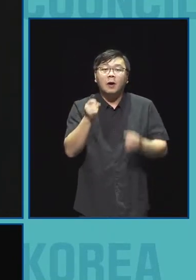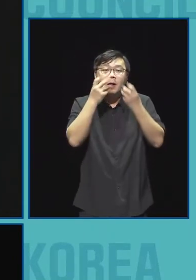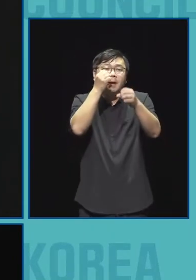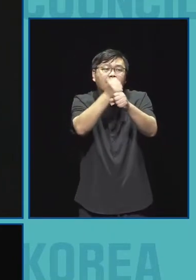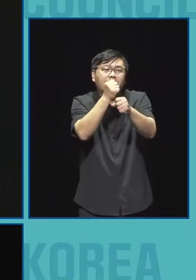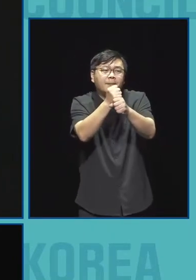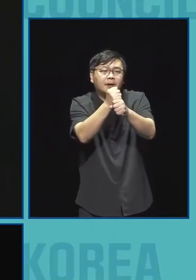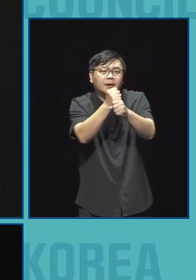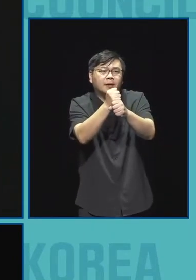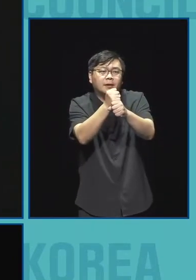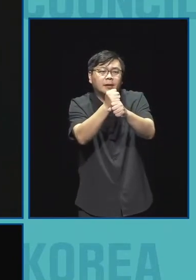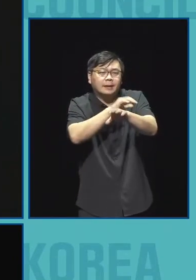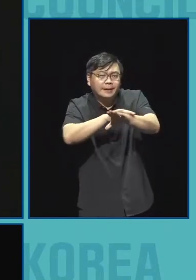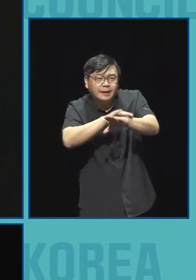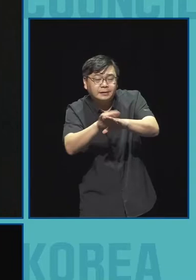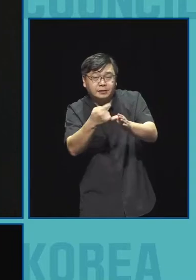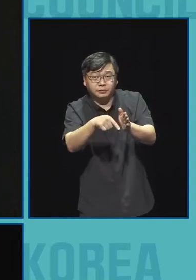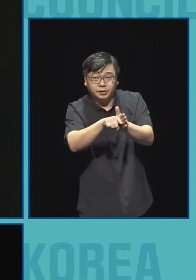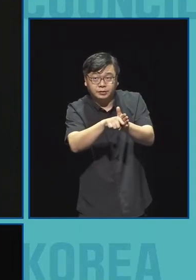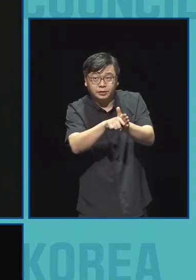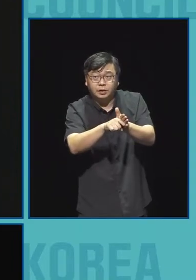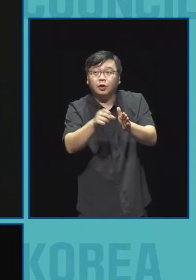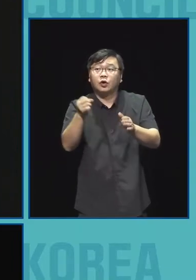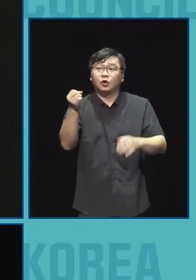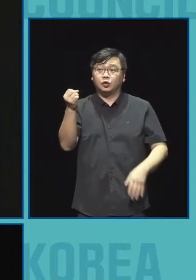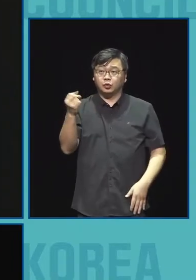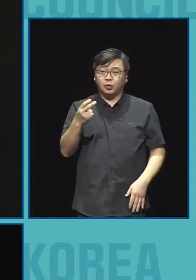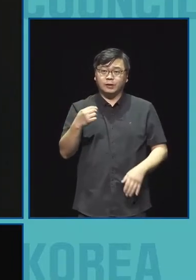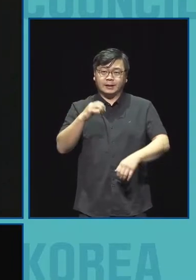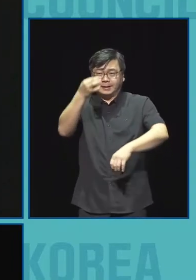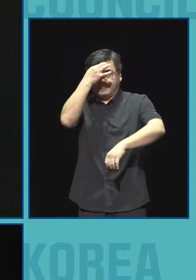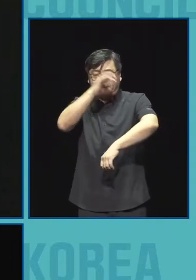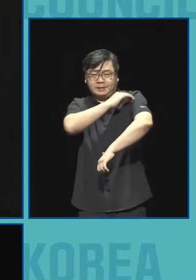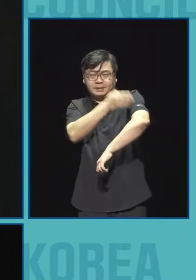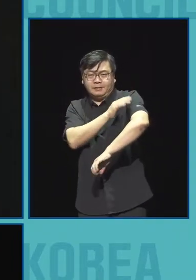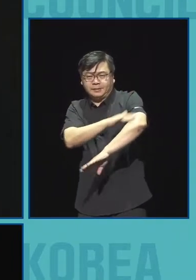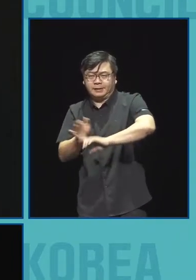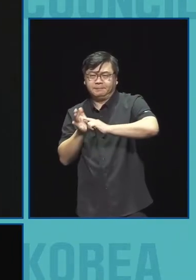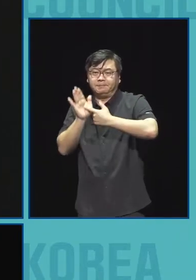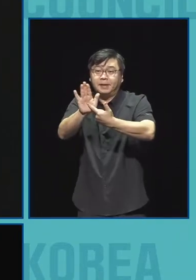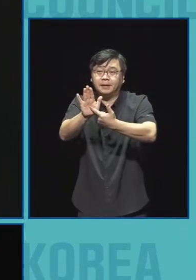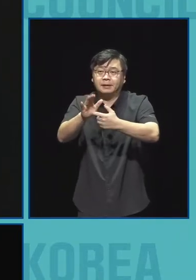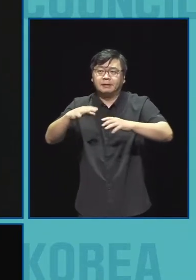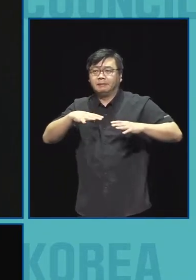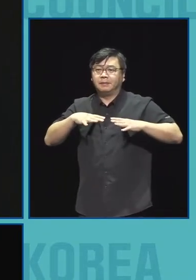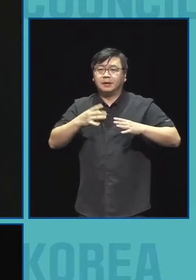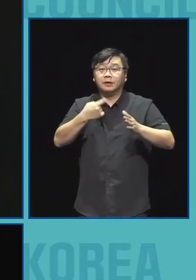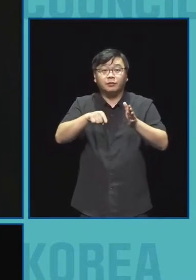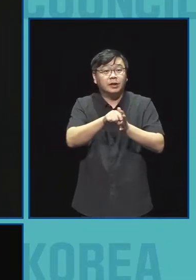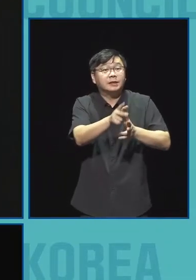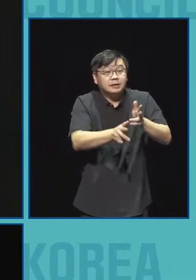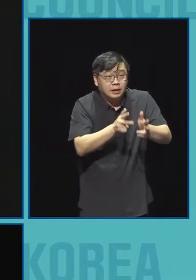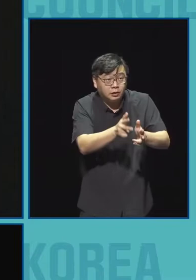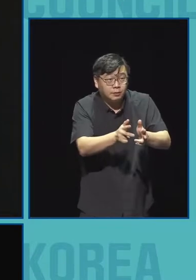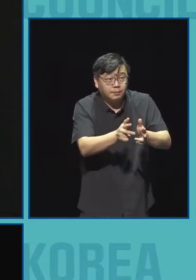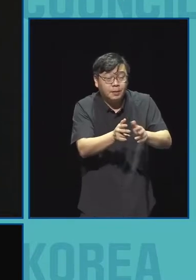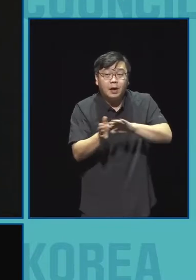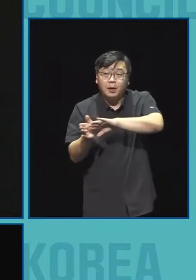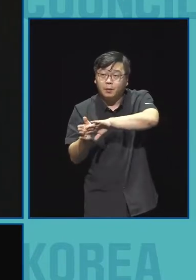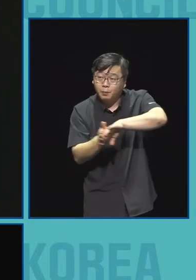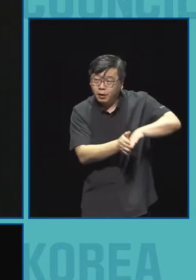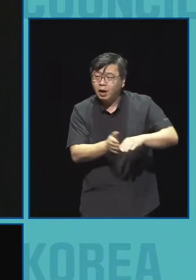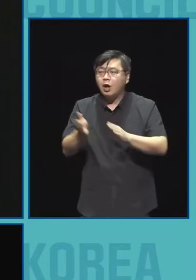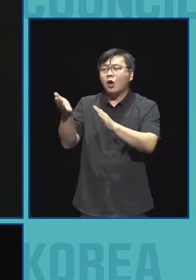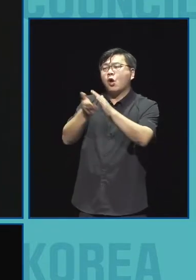역량을 높이시는데 또는 창작 능력을 발휘하시는데 좀 필요한 그런 사업과 공공적인